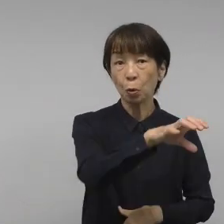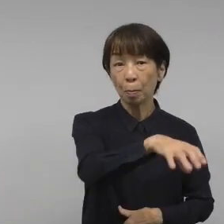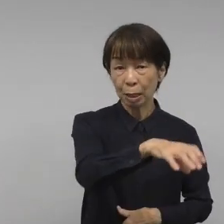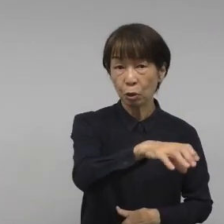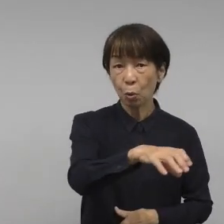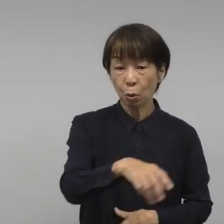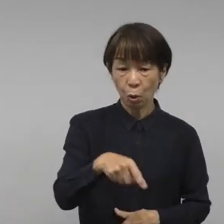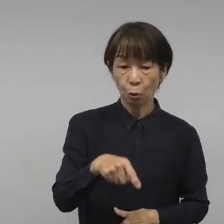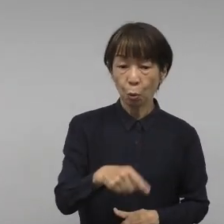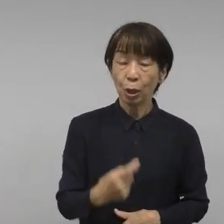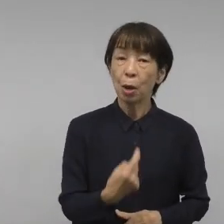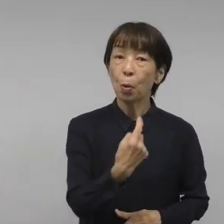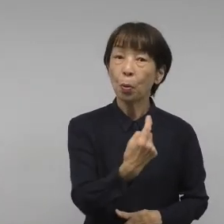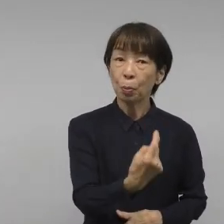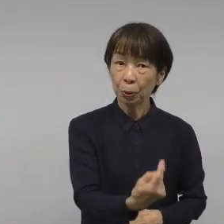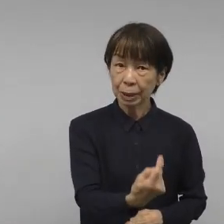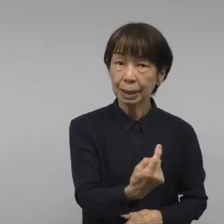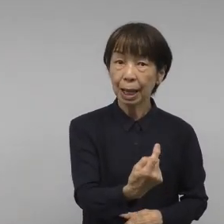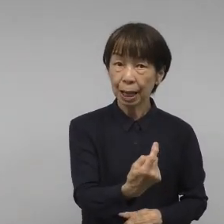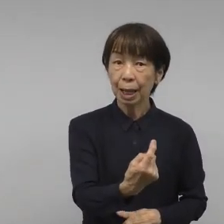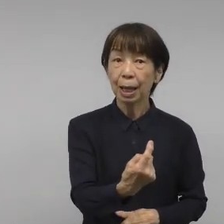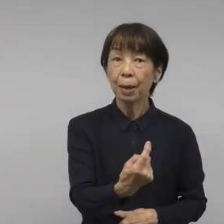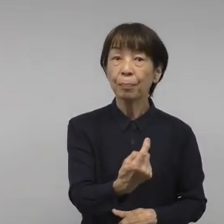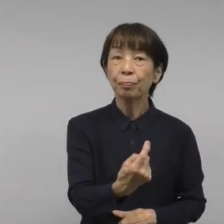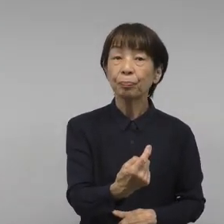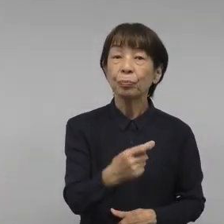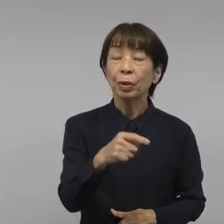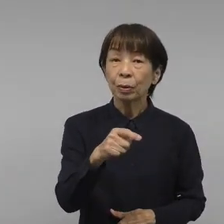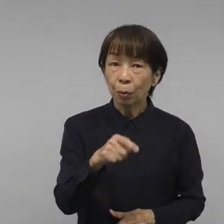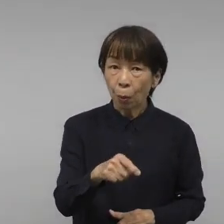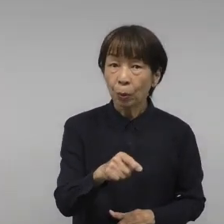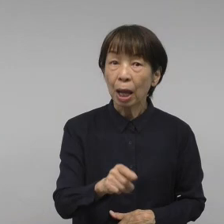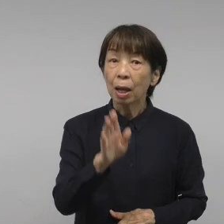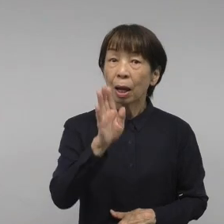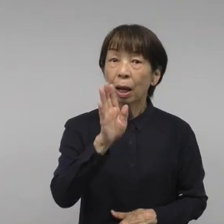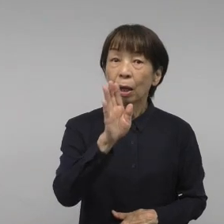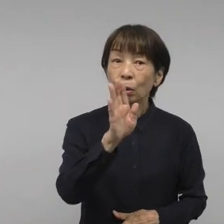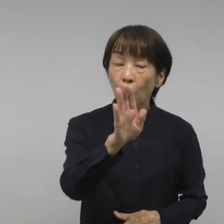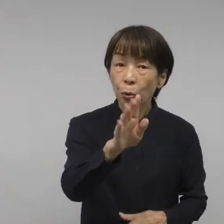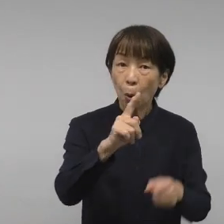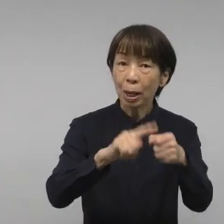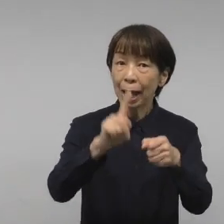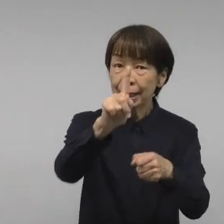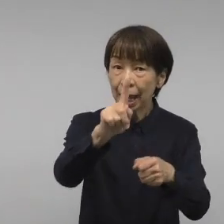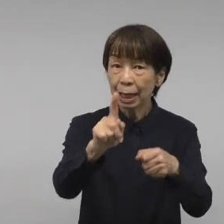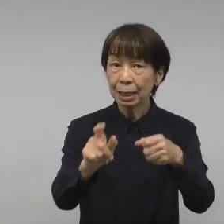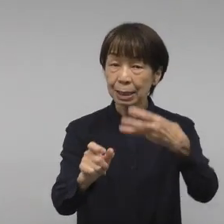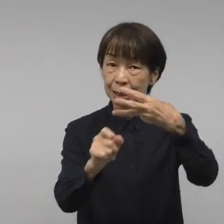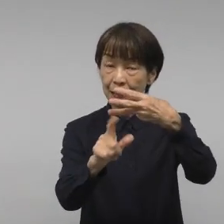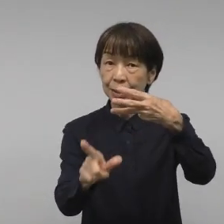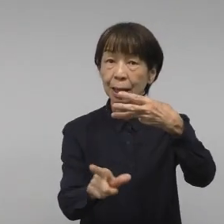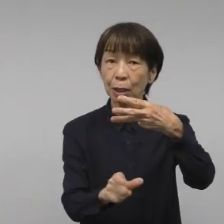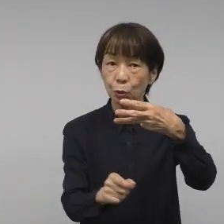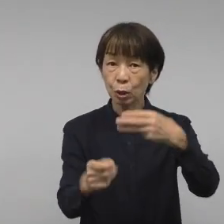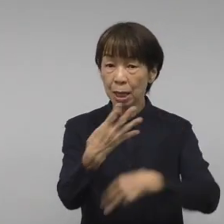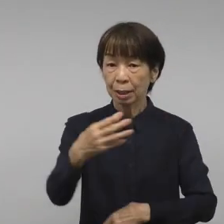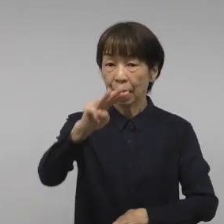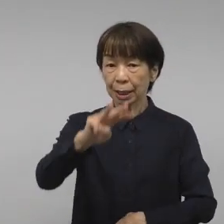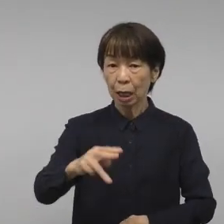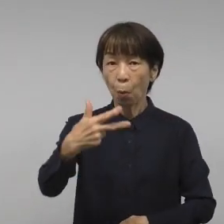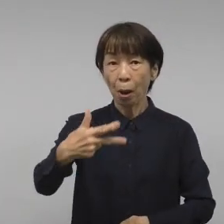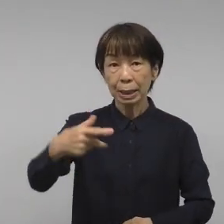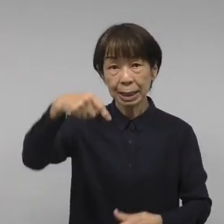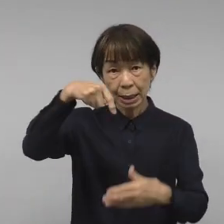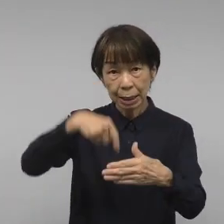そちらでそれこそ今度来年の3月に掛川市内